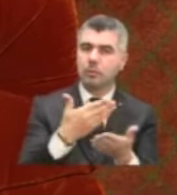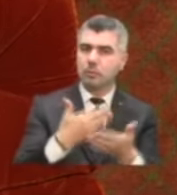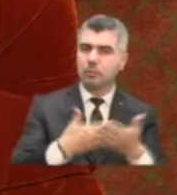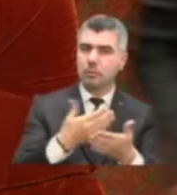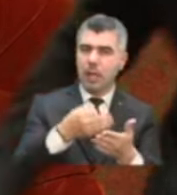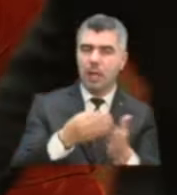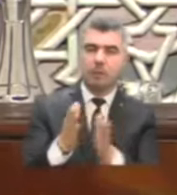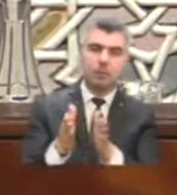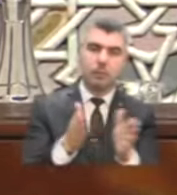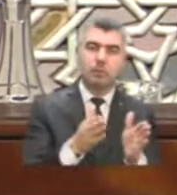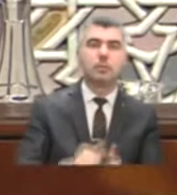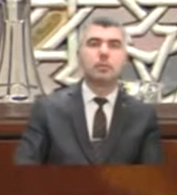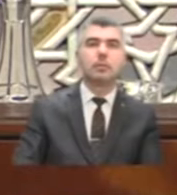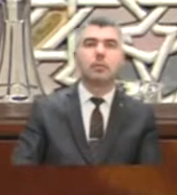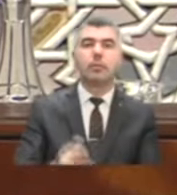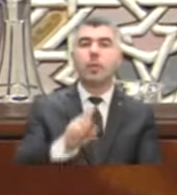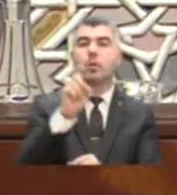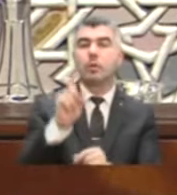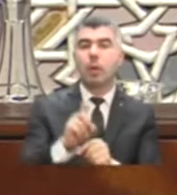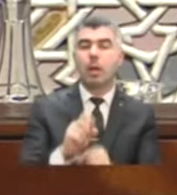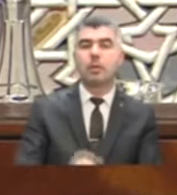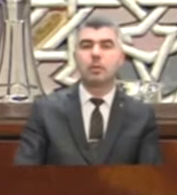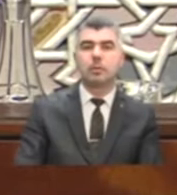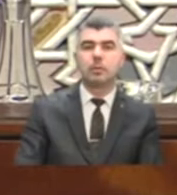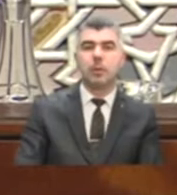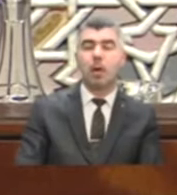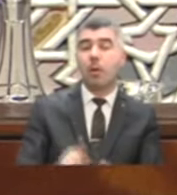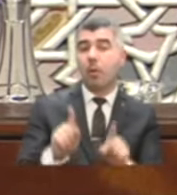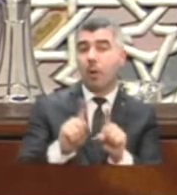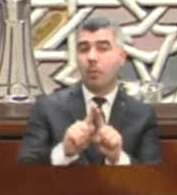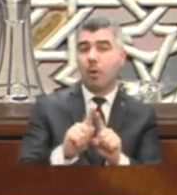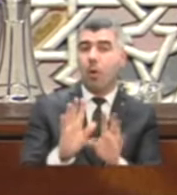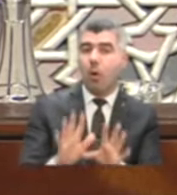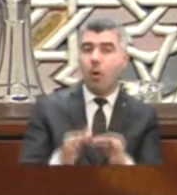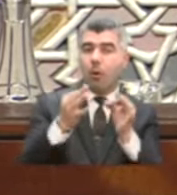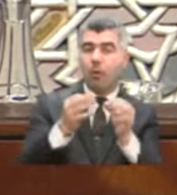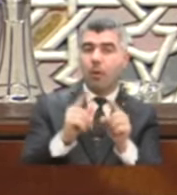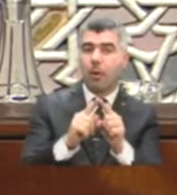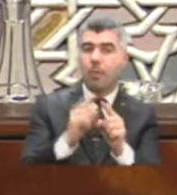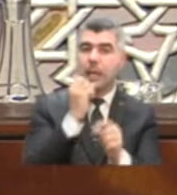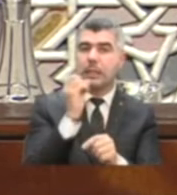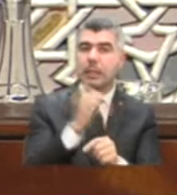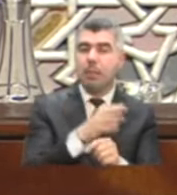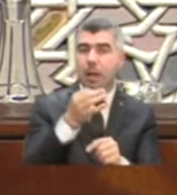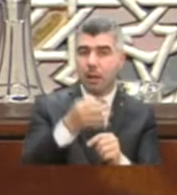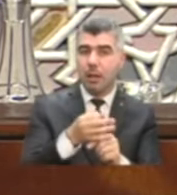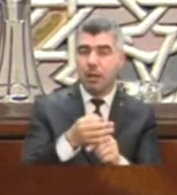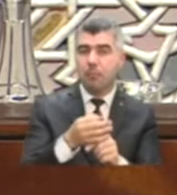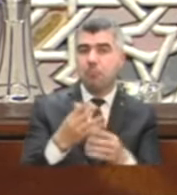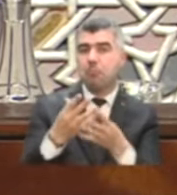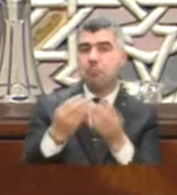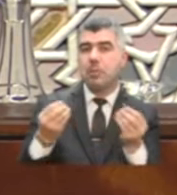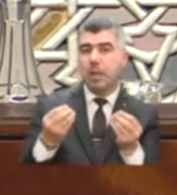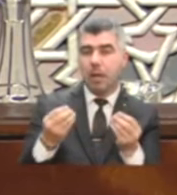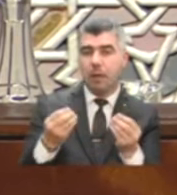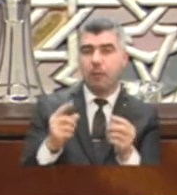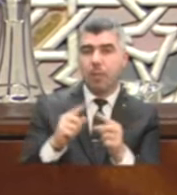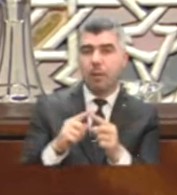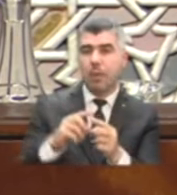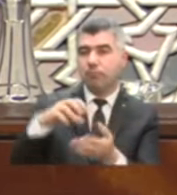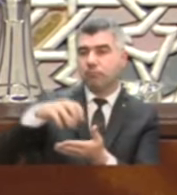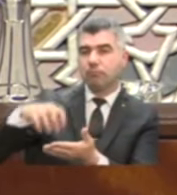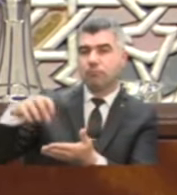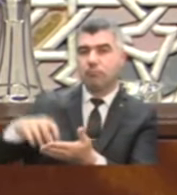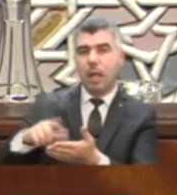السيده الوزيره. سؤال عن الاثار المترتبه عن سوء تدبير النفايات الناجمة عن بعض المطارح